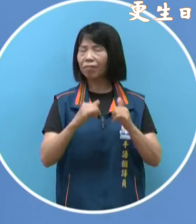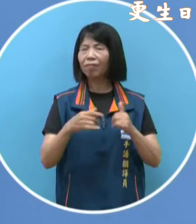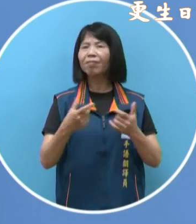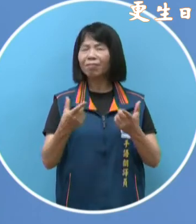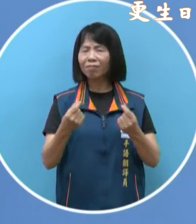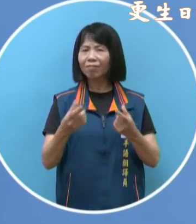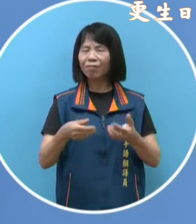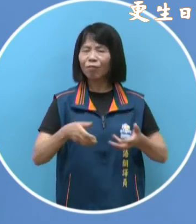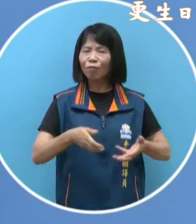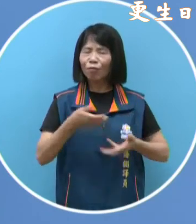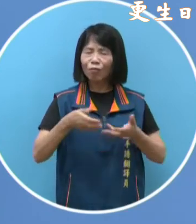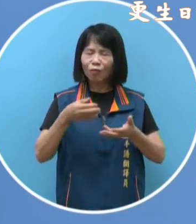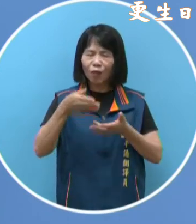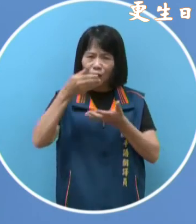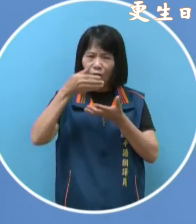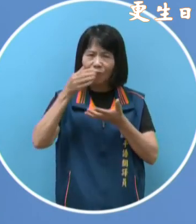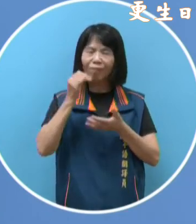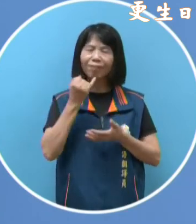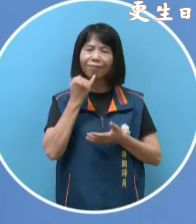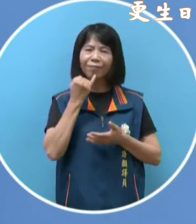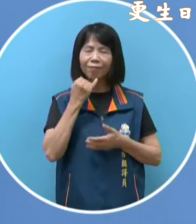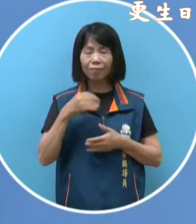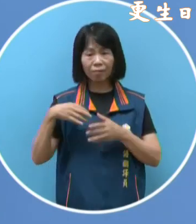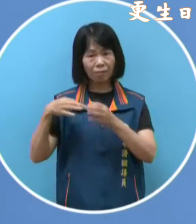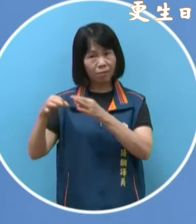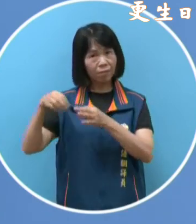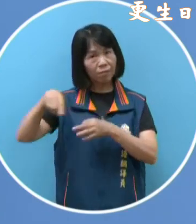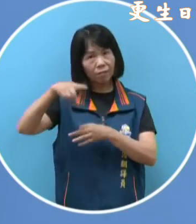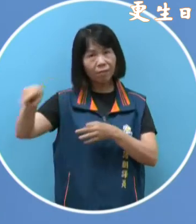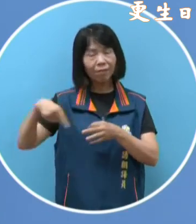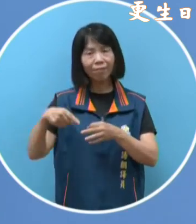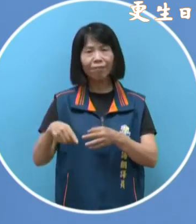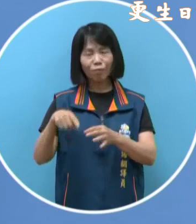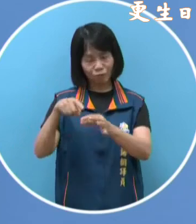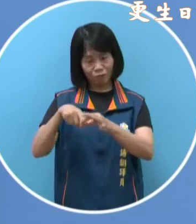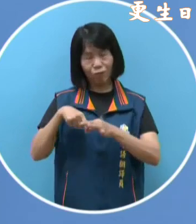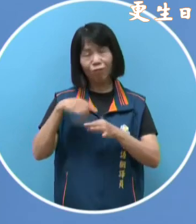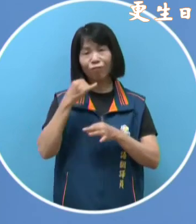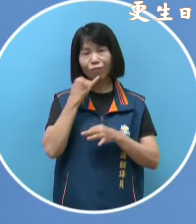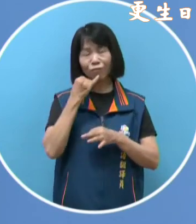到温饱，店家呢在经营上面呢可以得到一个支